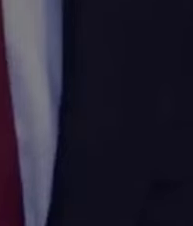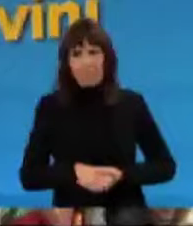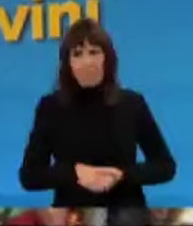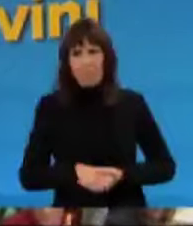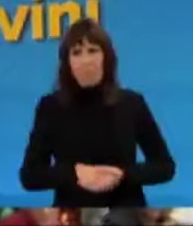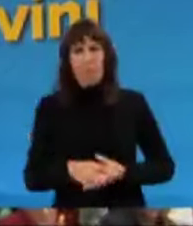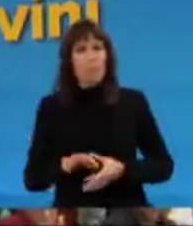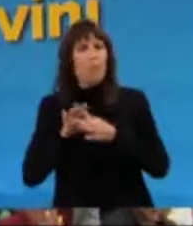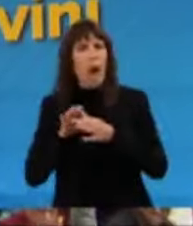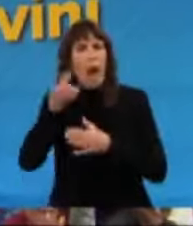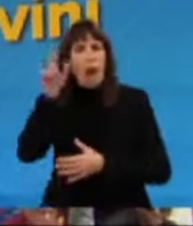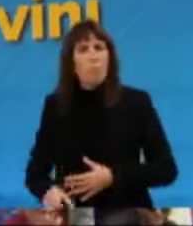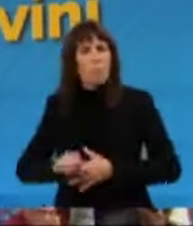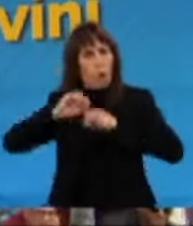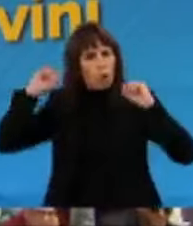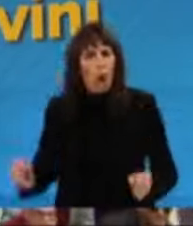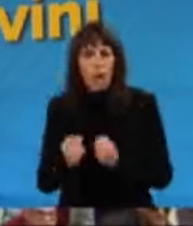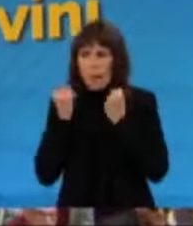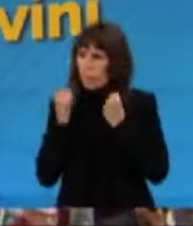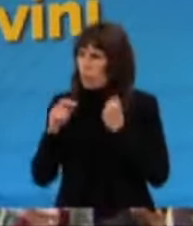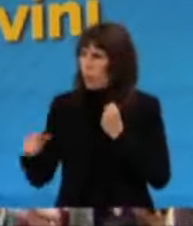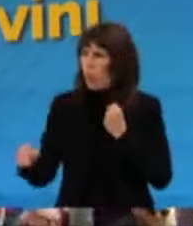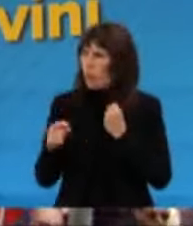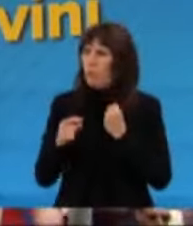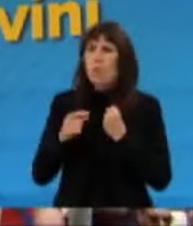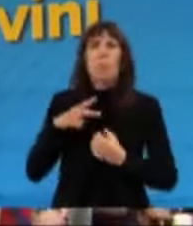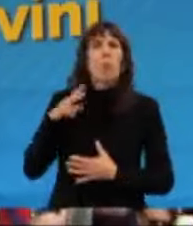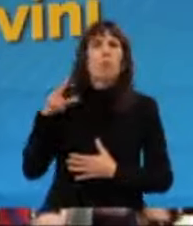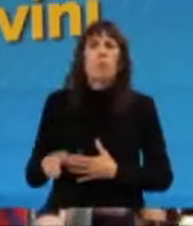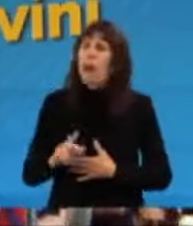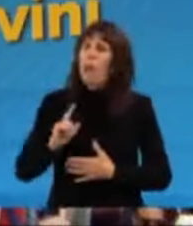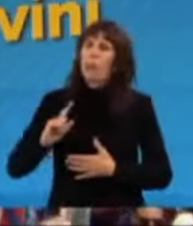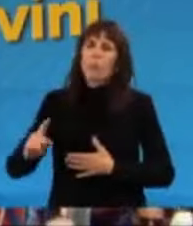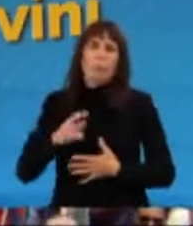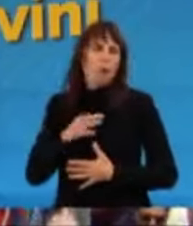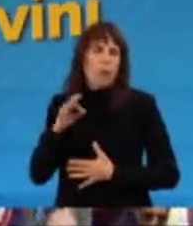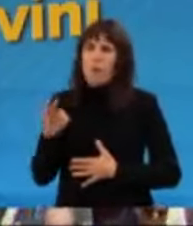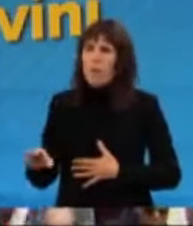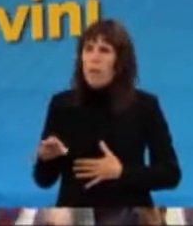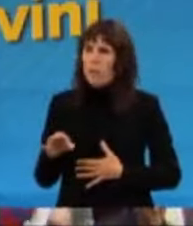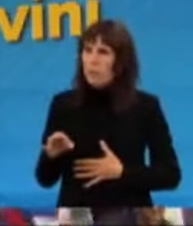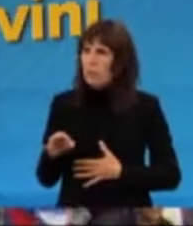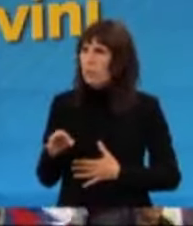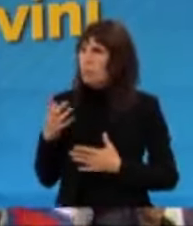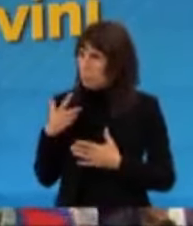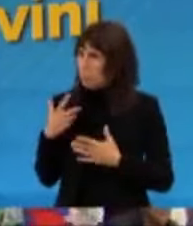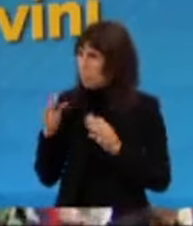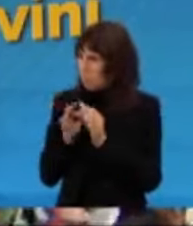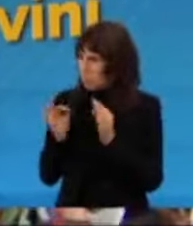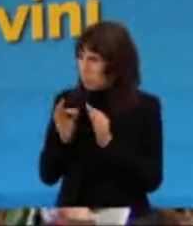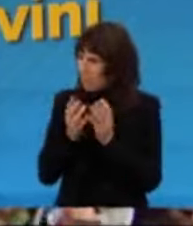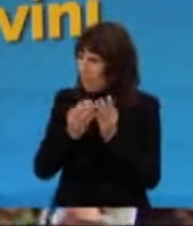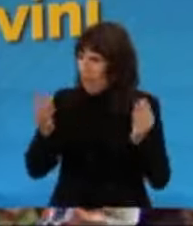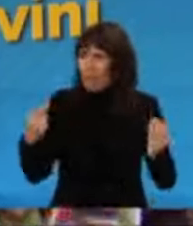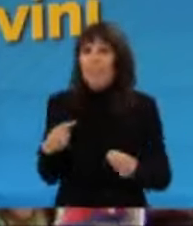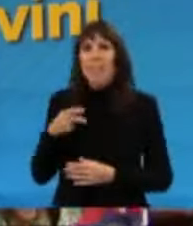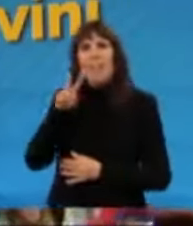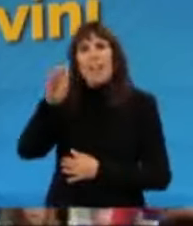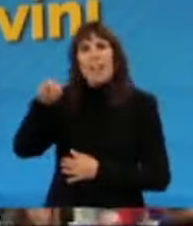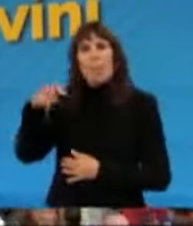È un amico coraggioso, innamorato del suo Portogallo e con sempre più consensi. Benvenuto ad André Ventura, leader di